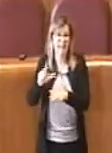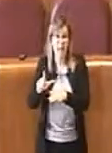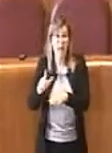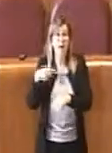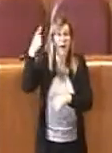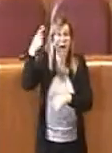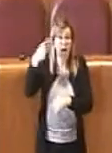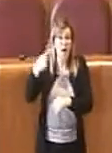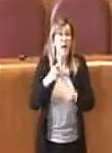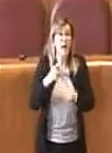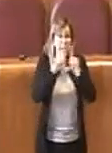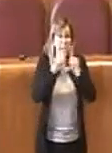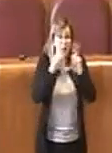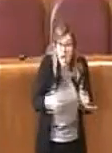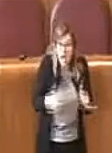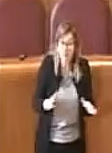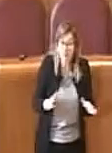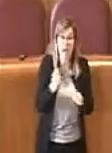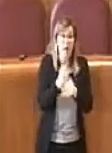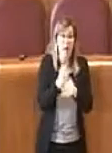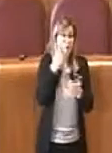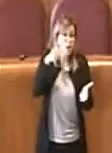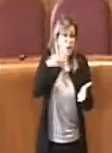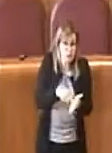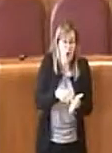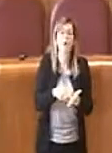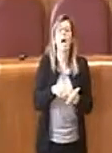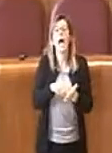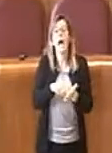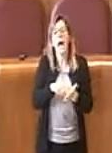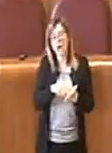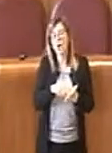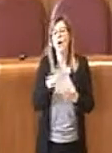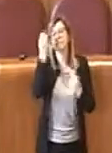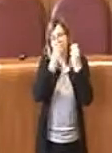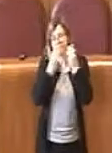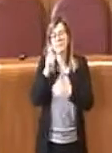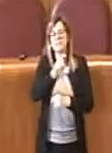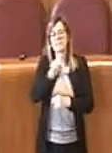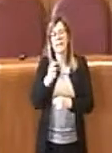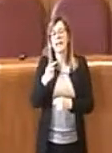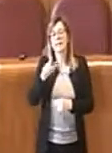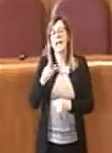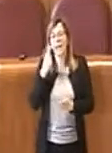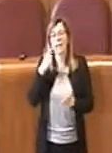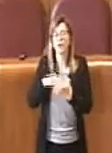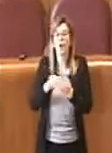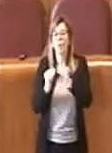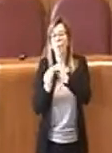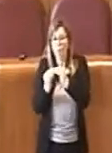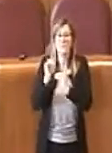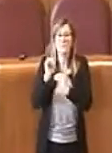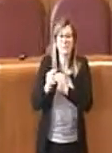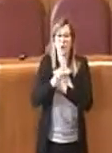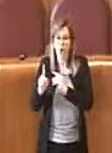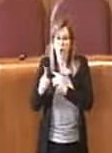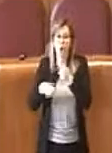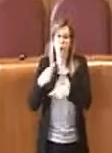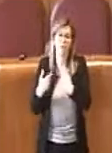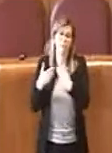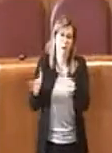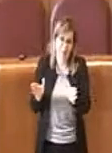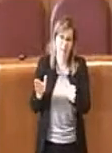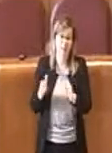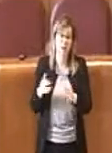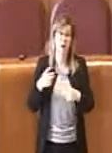sicuramente andrà fatto un ragionamento anche sulla ztl io ho concluso speriamo aver di non essere andato troppo oltre i tempi però